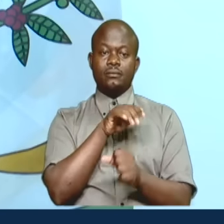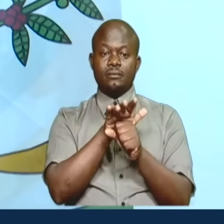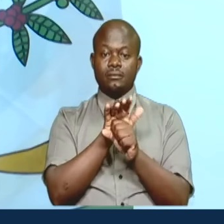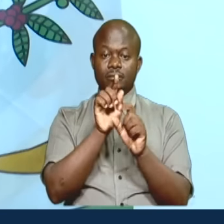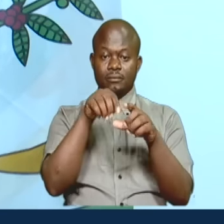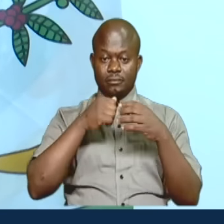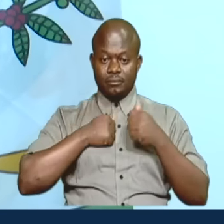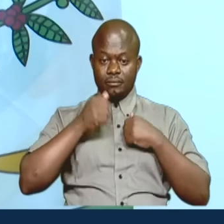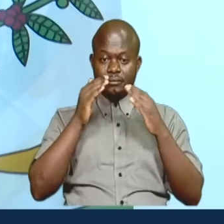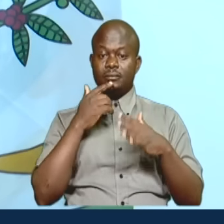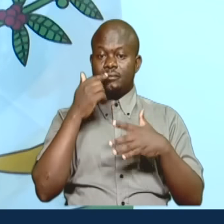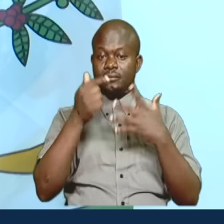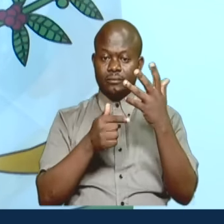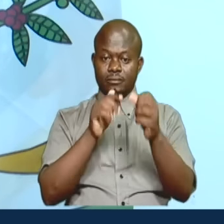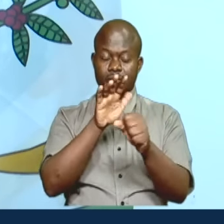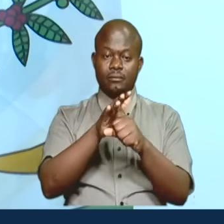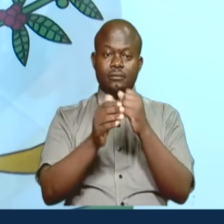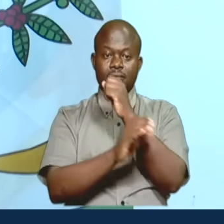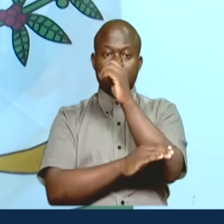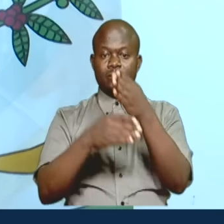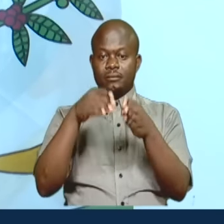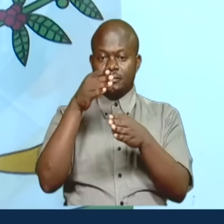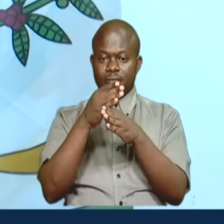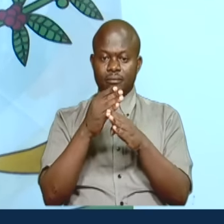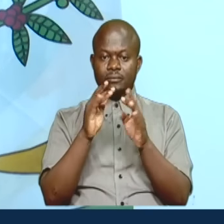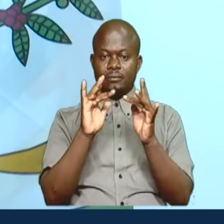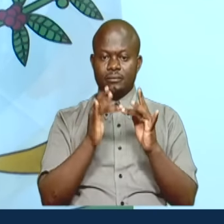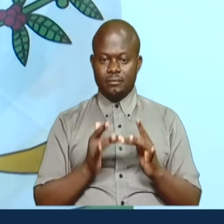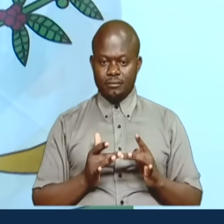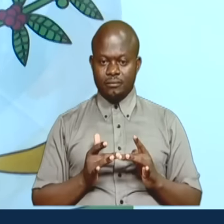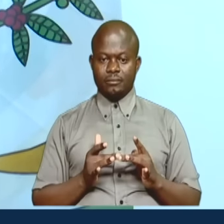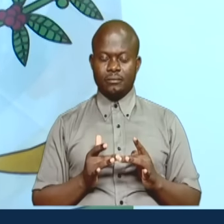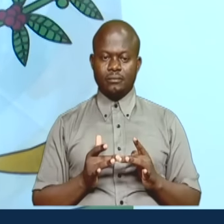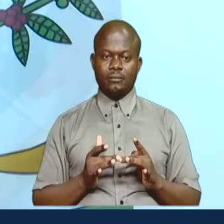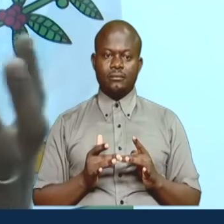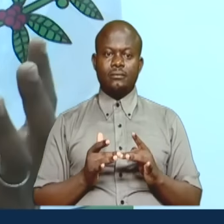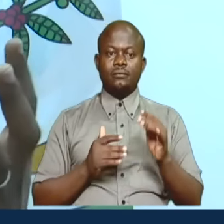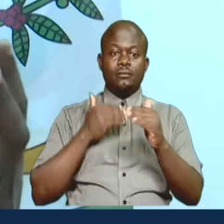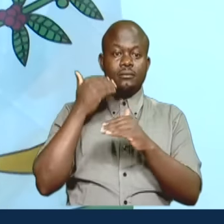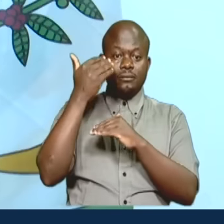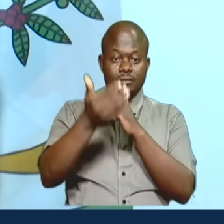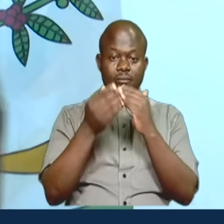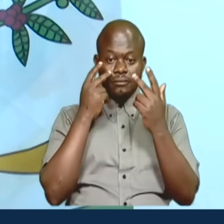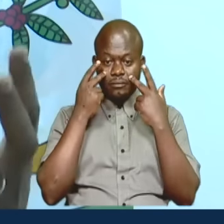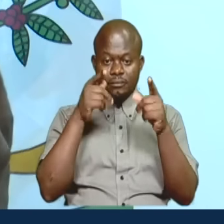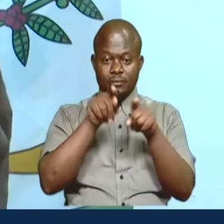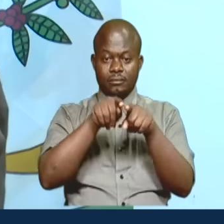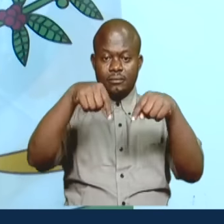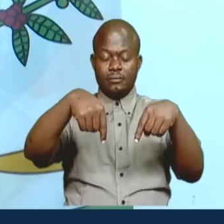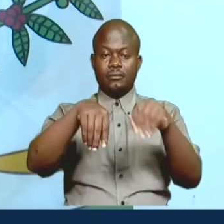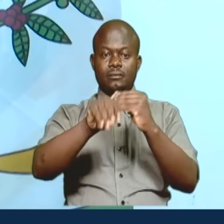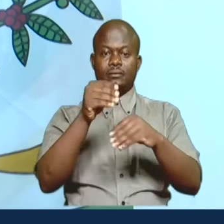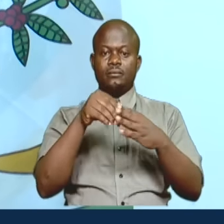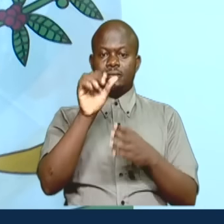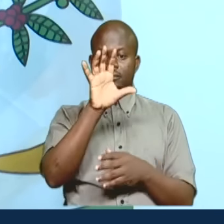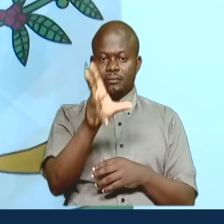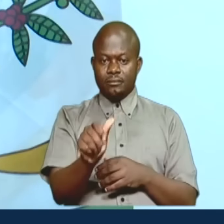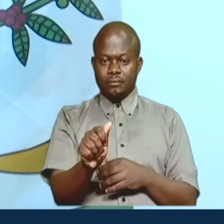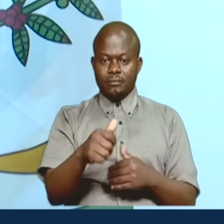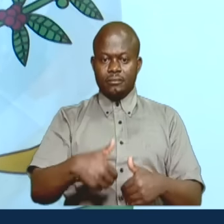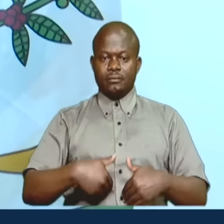Rwanda hari ibintu byinshi, igihugu cyubatse, internet, ugasanga nk'ubu isoko rya Afrika. Urubyiruko rw'u